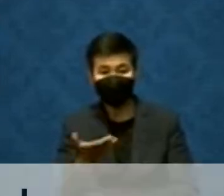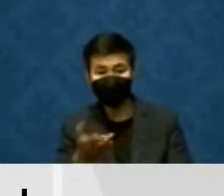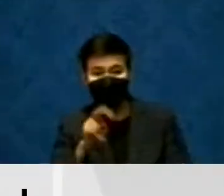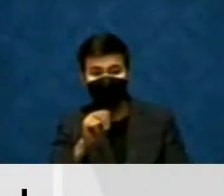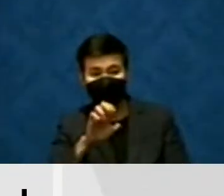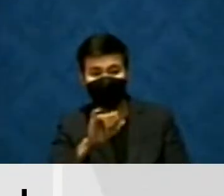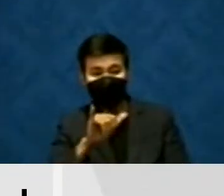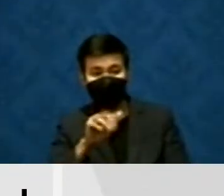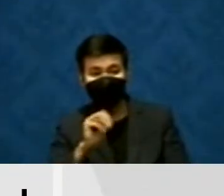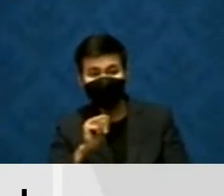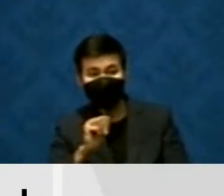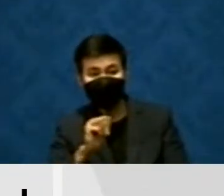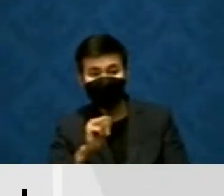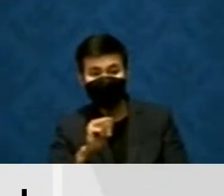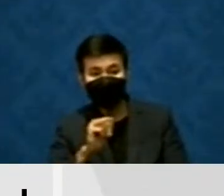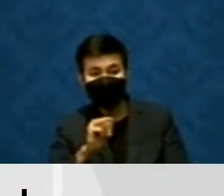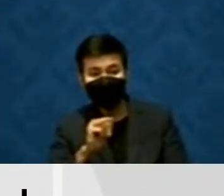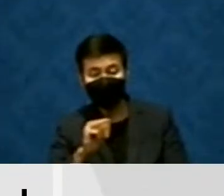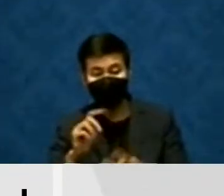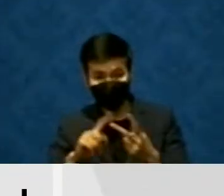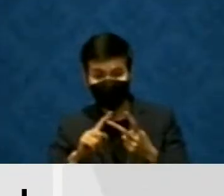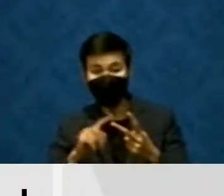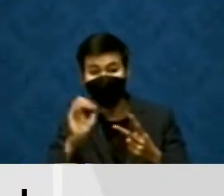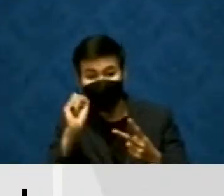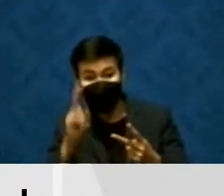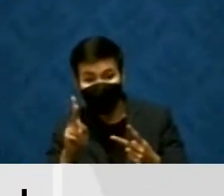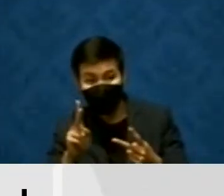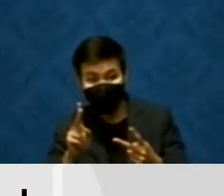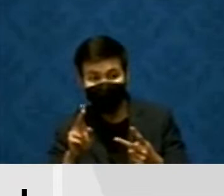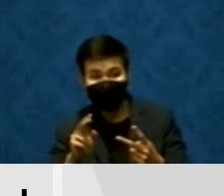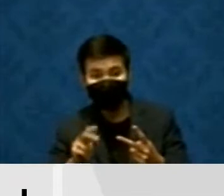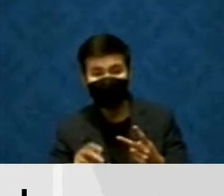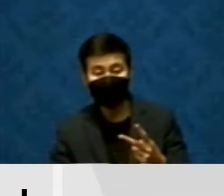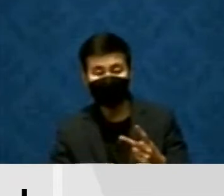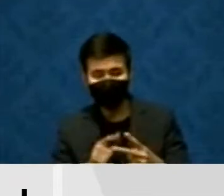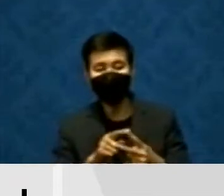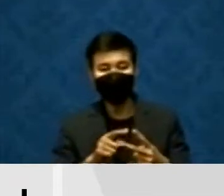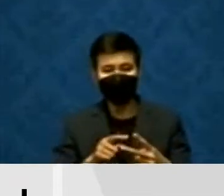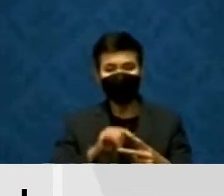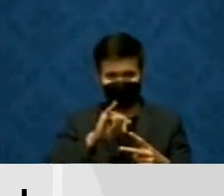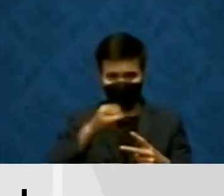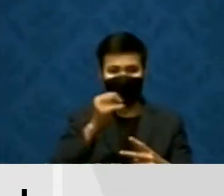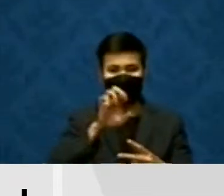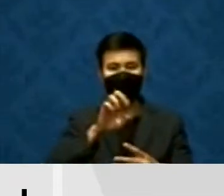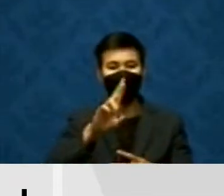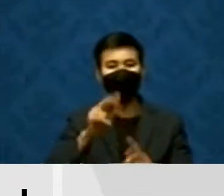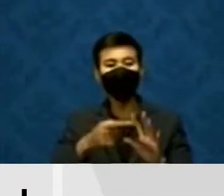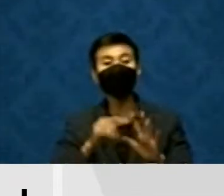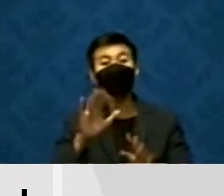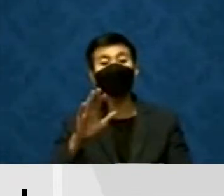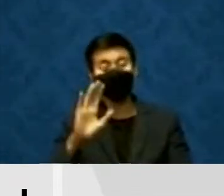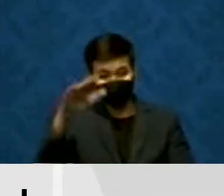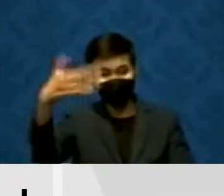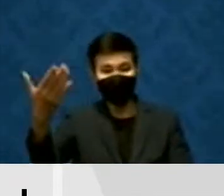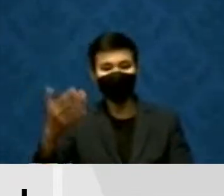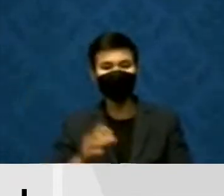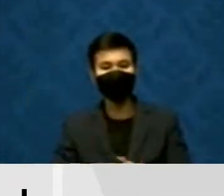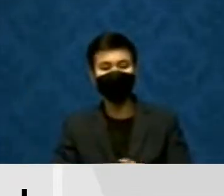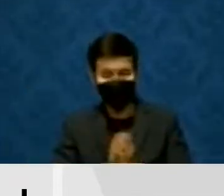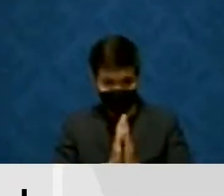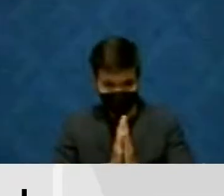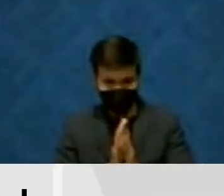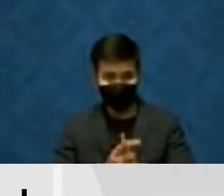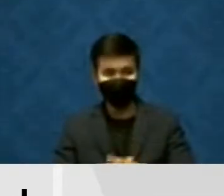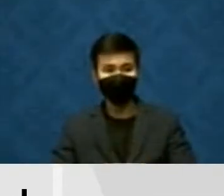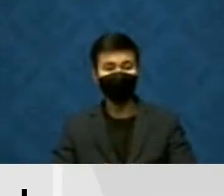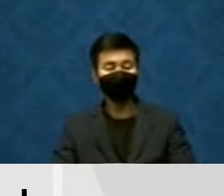ติไม่ใช่เหรอสำหรับฝ่ายค้านเวลาจะอภิปรายเนี่ยเขาจ้องจัดหนักอยู่แล้ว จ้องจะเล่นผมเองเนี่ยเชื่อว่าชื่อสุชาติเนี่ยผมให้เกียรติเขามากเลยนะว่าชื่อสุชาติ